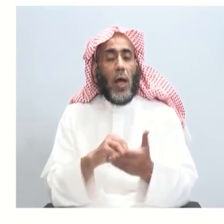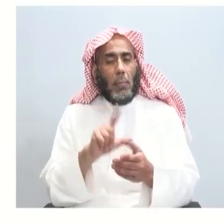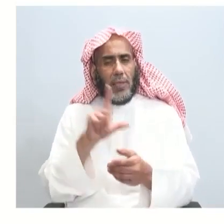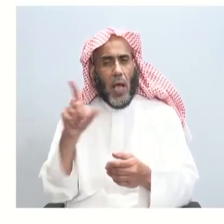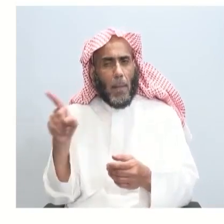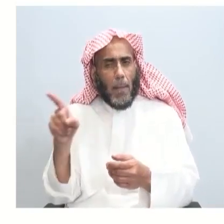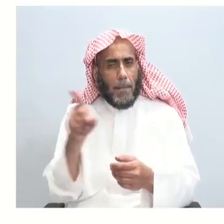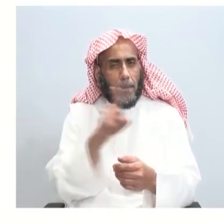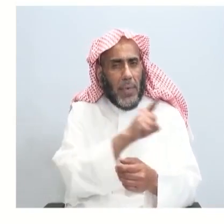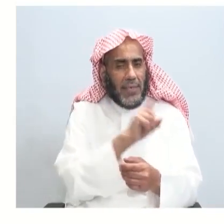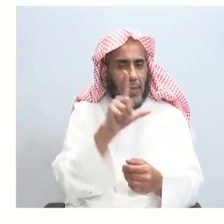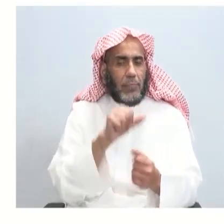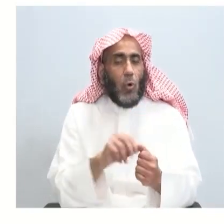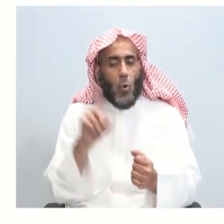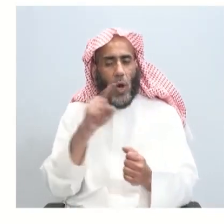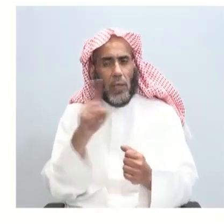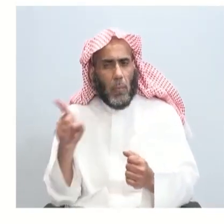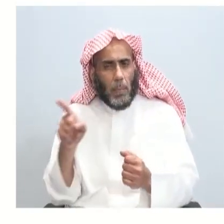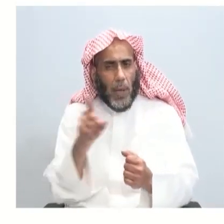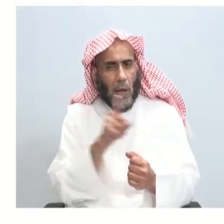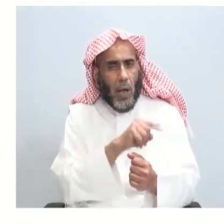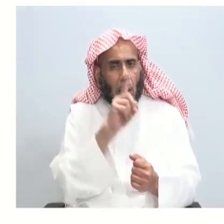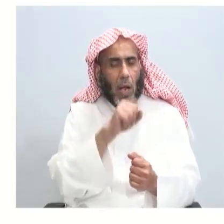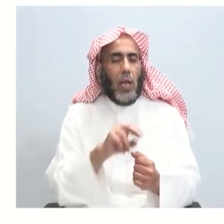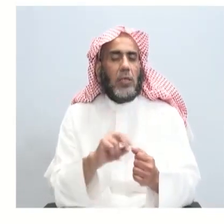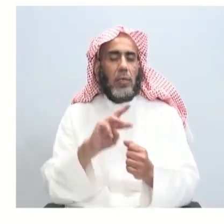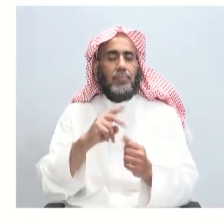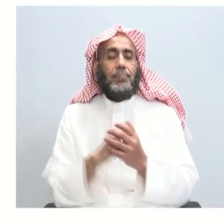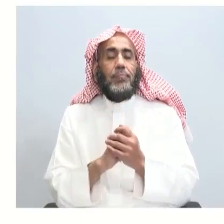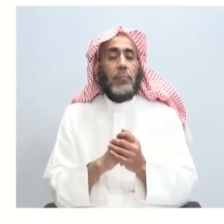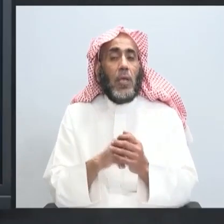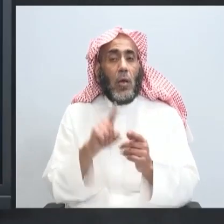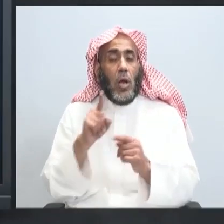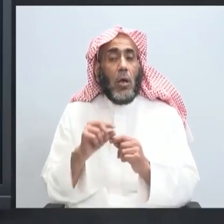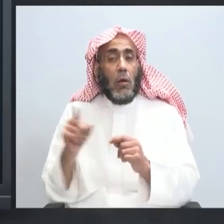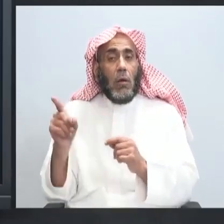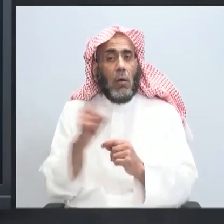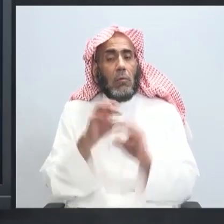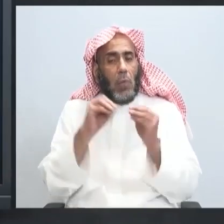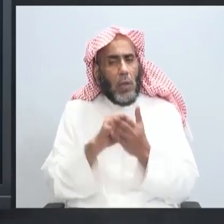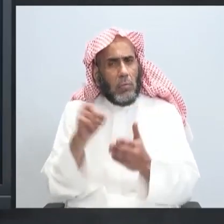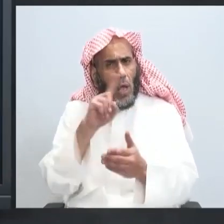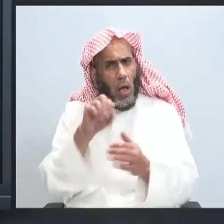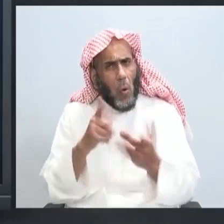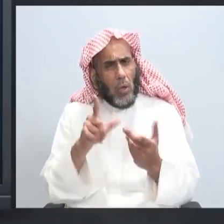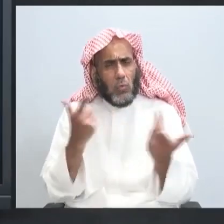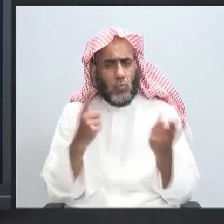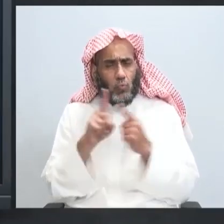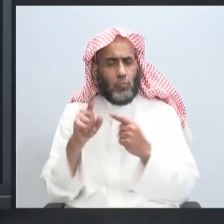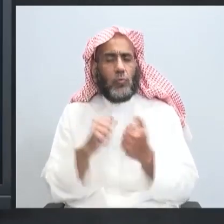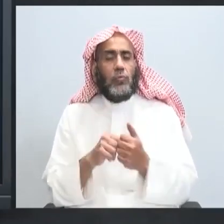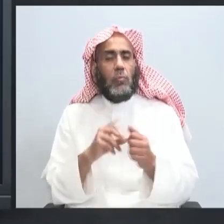صح امام العباره الصحيحه وعلامه خطا امام العباره غير الصحيحه هنا عبارات تضع صح العباره صحيحه